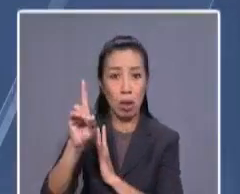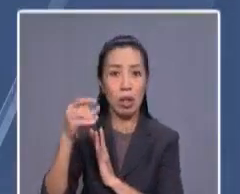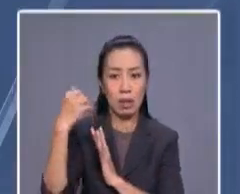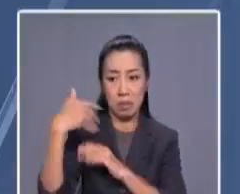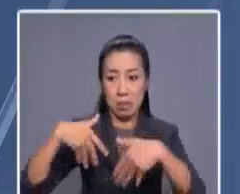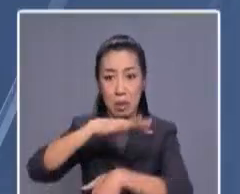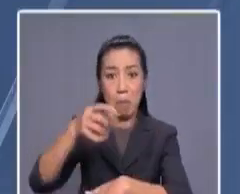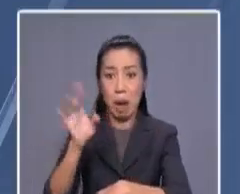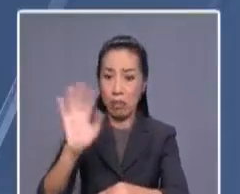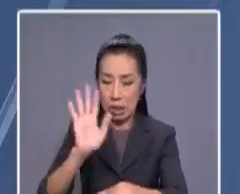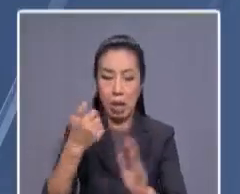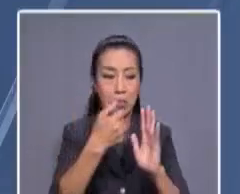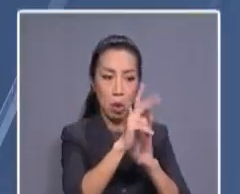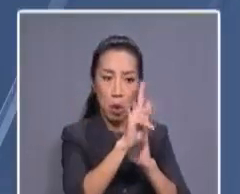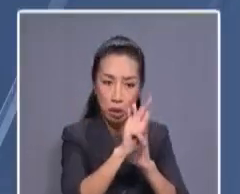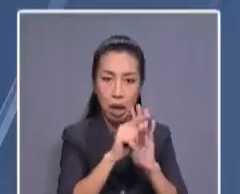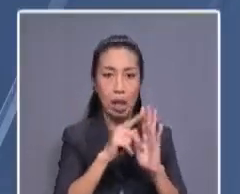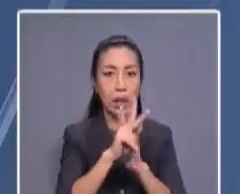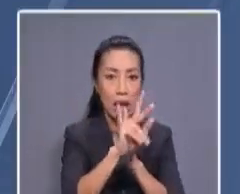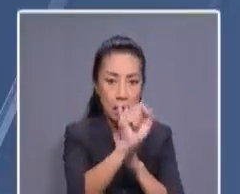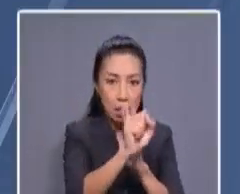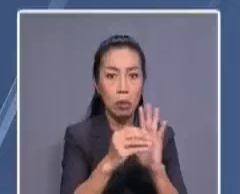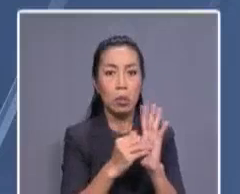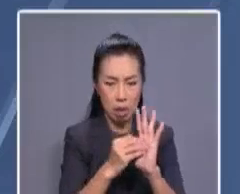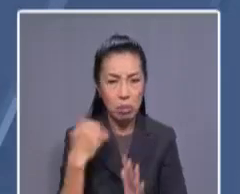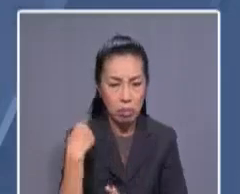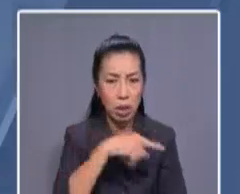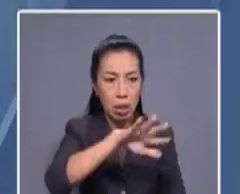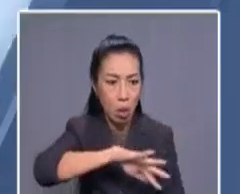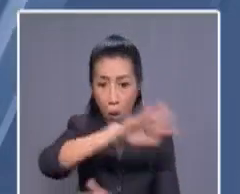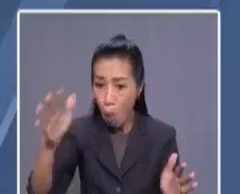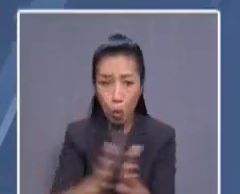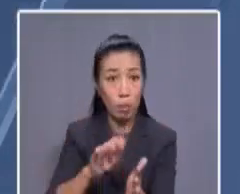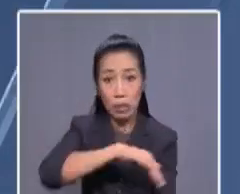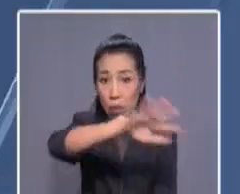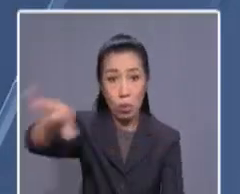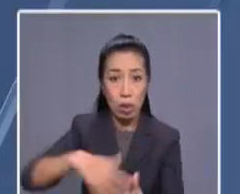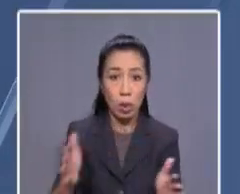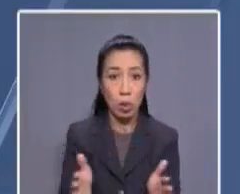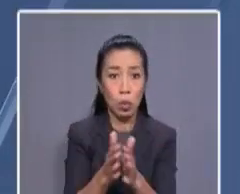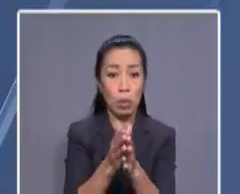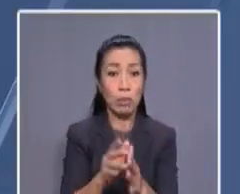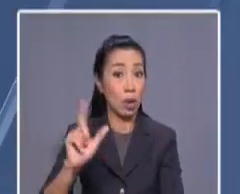ายลามไปถึงกาฬสินธุ์ขอนแก่นกรุงเทพก็ยังมีเลยค่ะวงเงินรวมๆกันเนี่ยนะคะคุณกำภู ค ่ะ